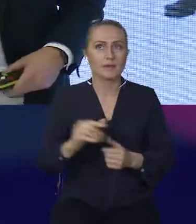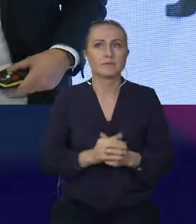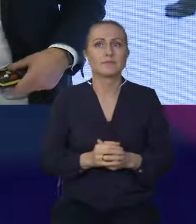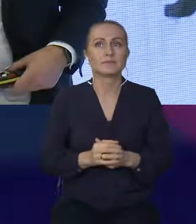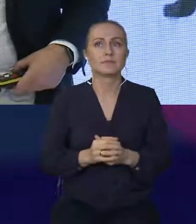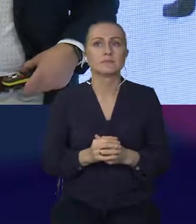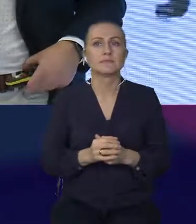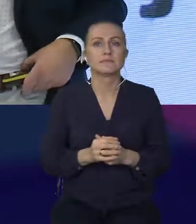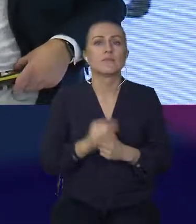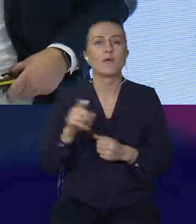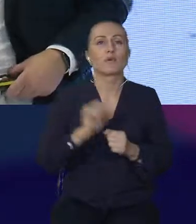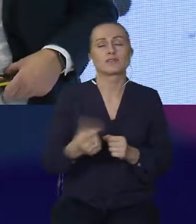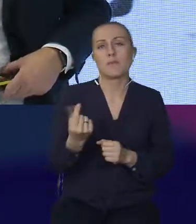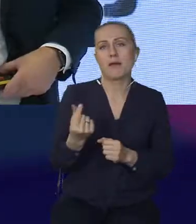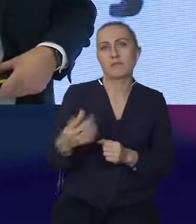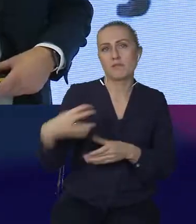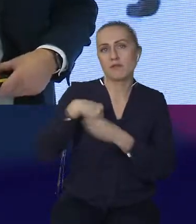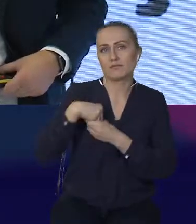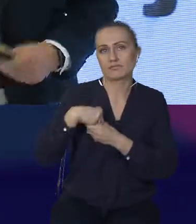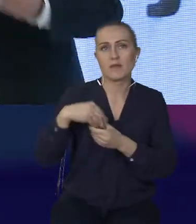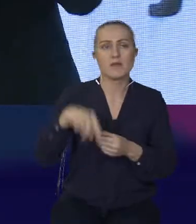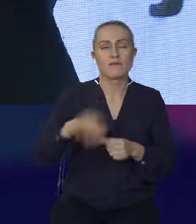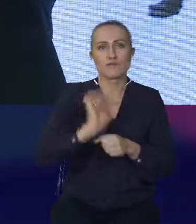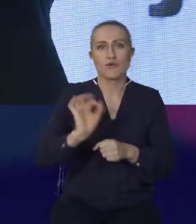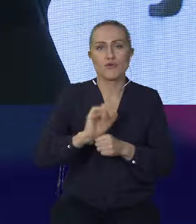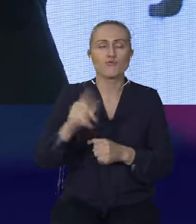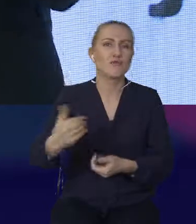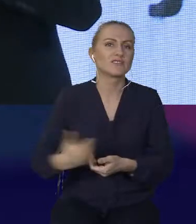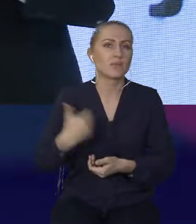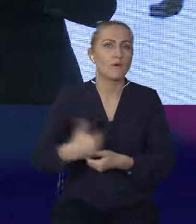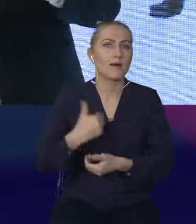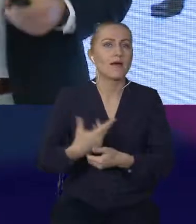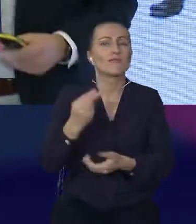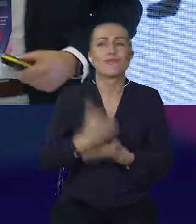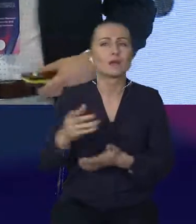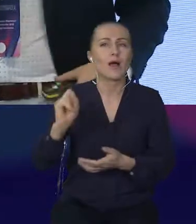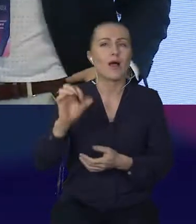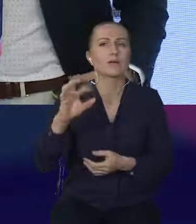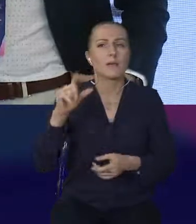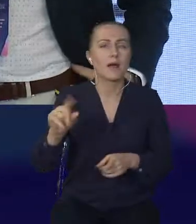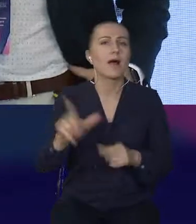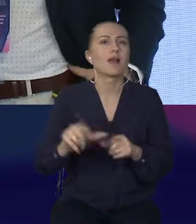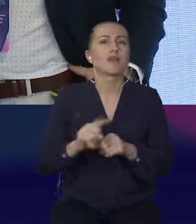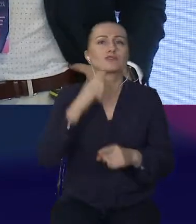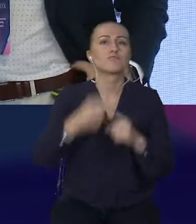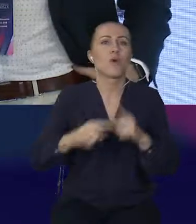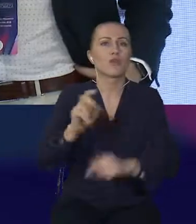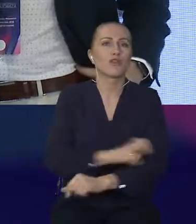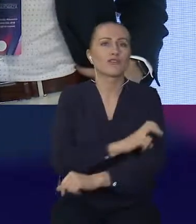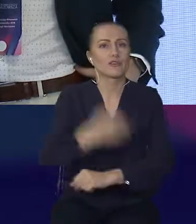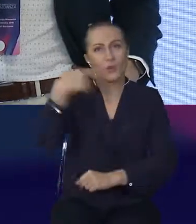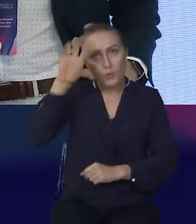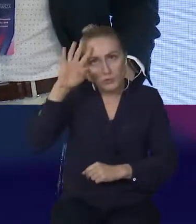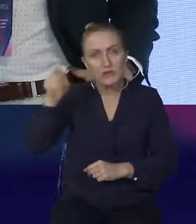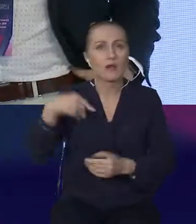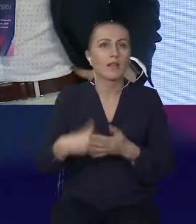jest naszym partnerem w tym projekcie i bardzo nas wspomaga nie tylko firma AGP, ale również Politechnika Łódzka, dzięki czemu